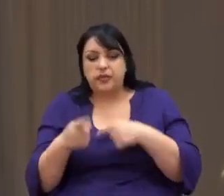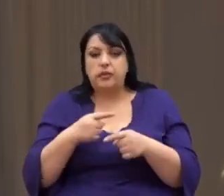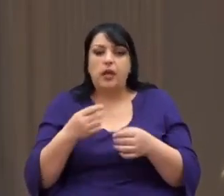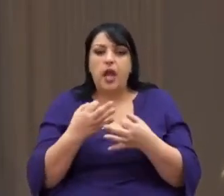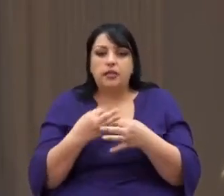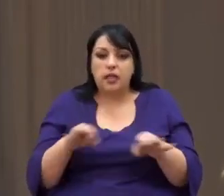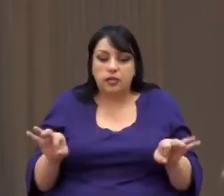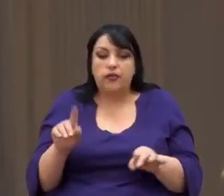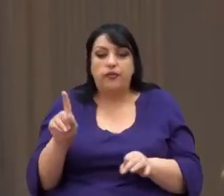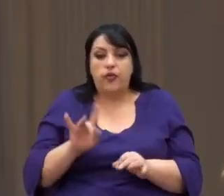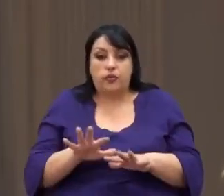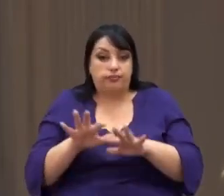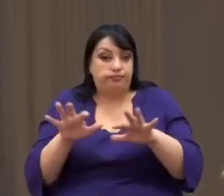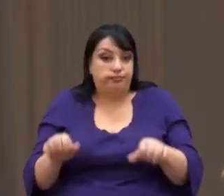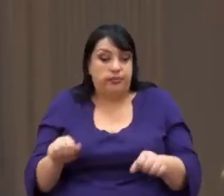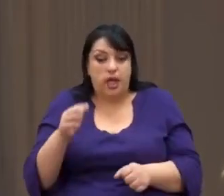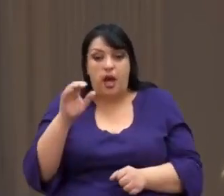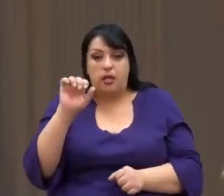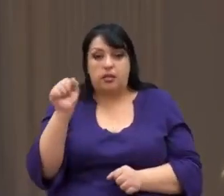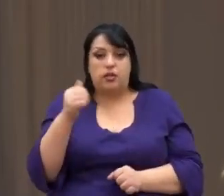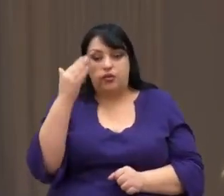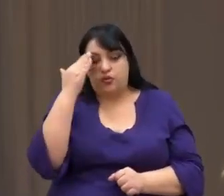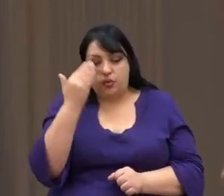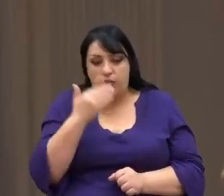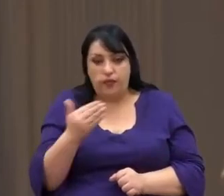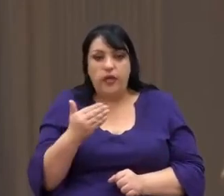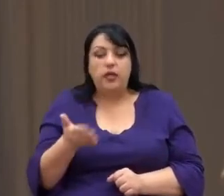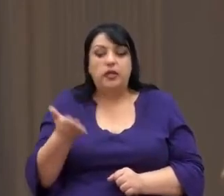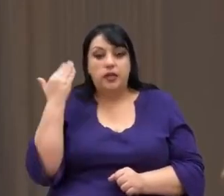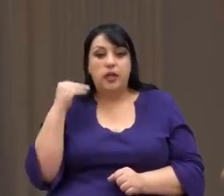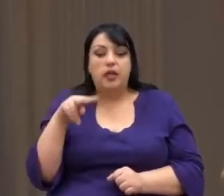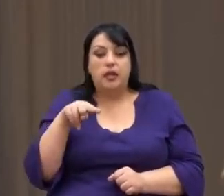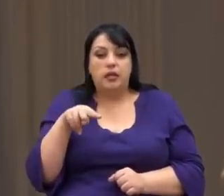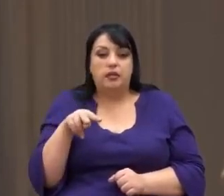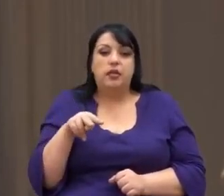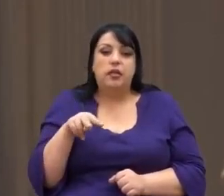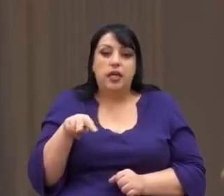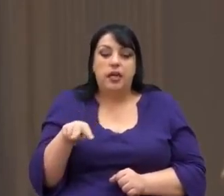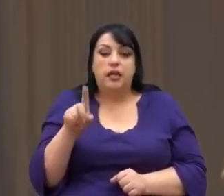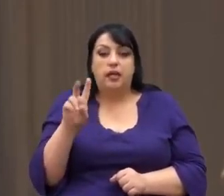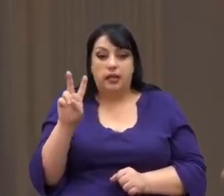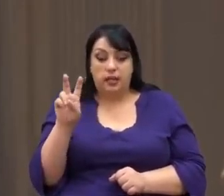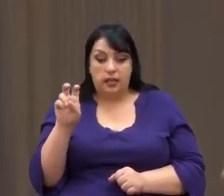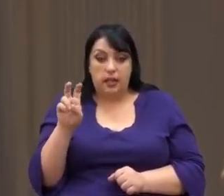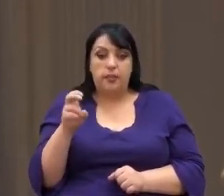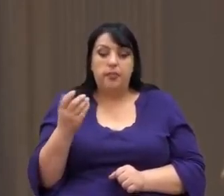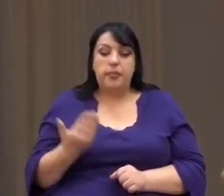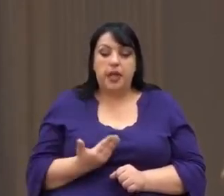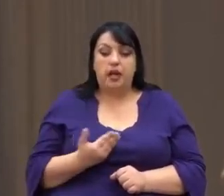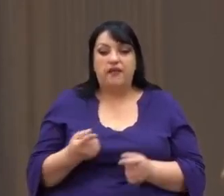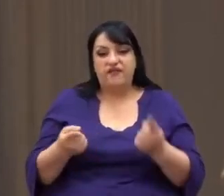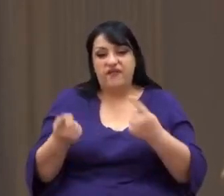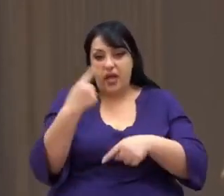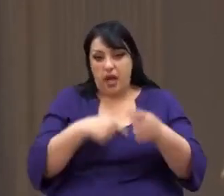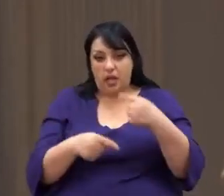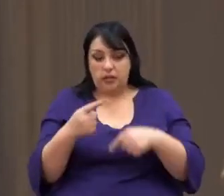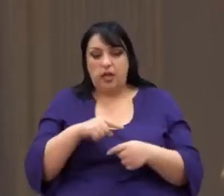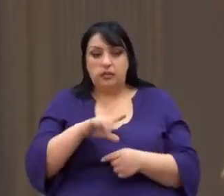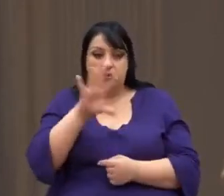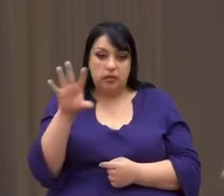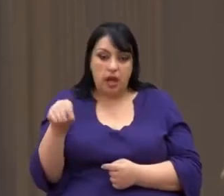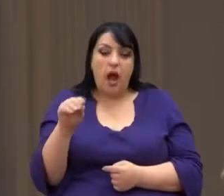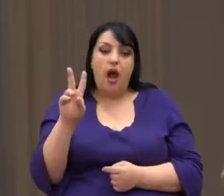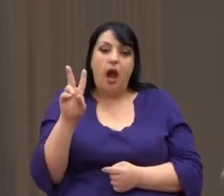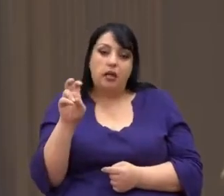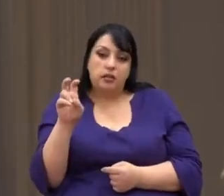Արցախի ժողովուրդը, նախ եւ առաջ նախկին լղին բնակավայրերի վերադարձը Արցախի